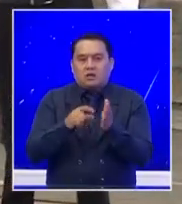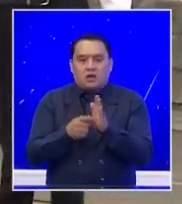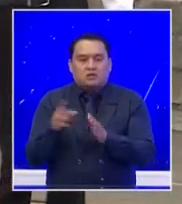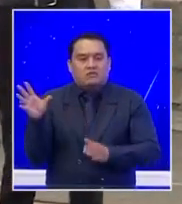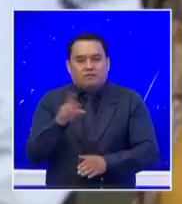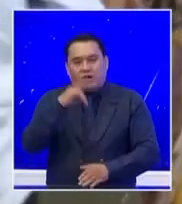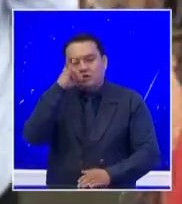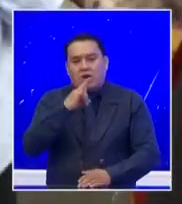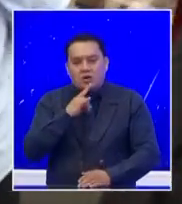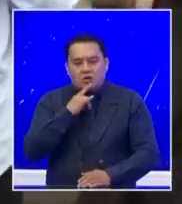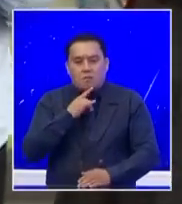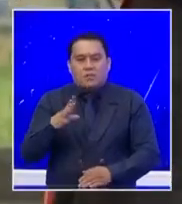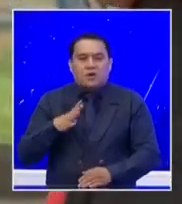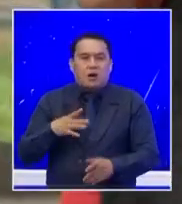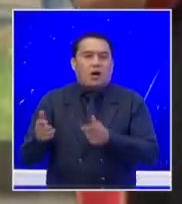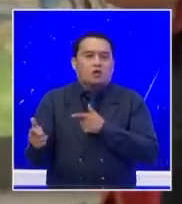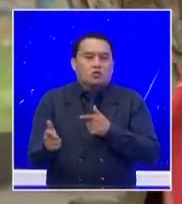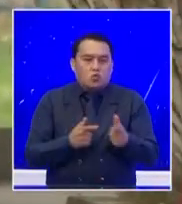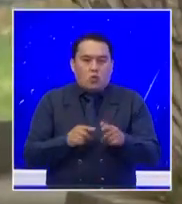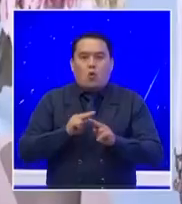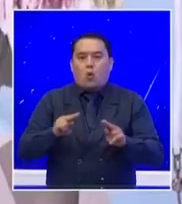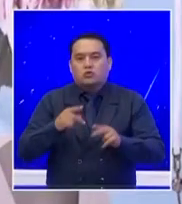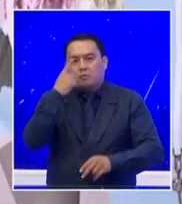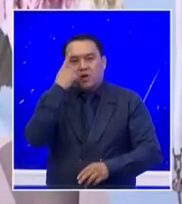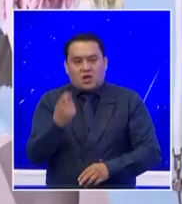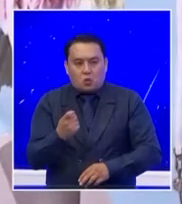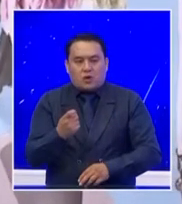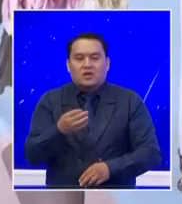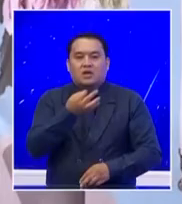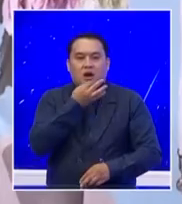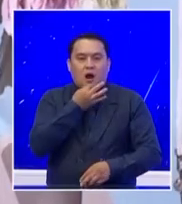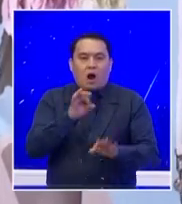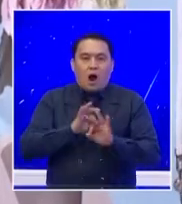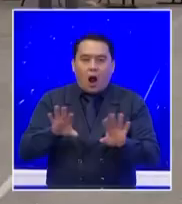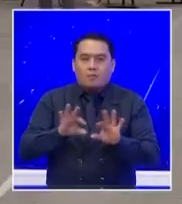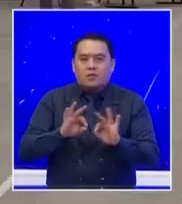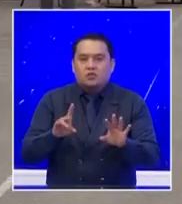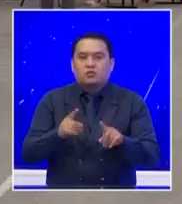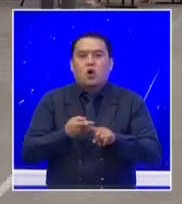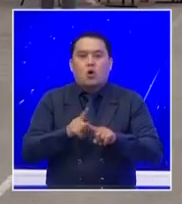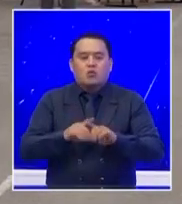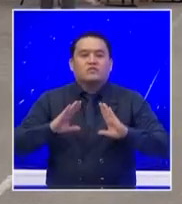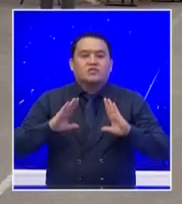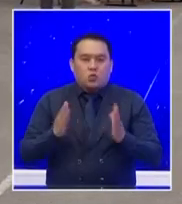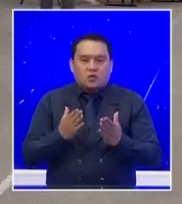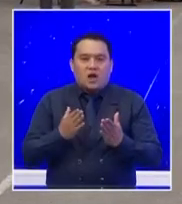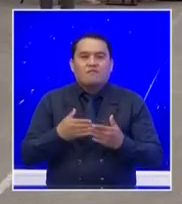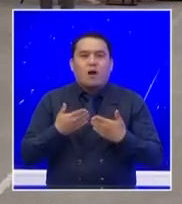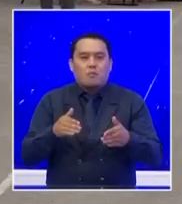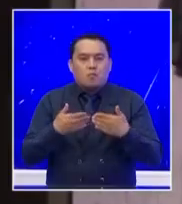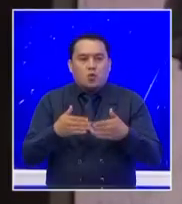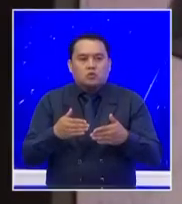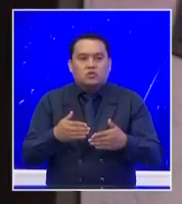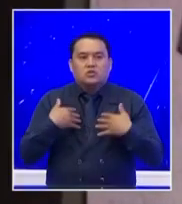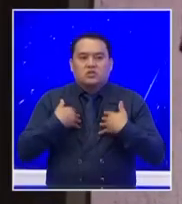всей страны. К этому они были готовы. Учителя предупредили ребят заранее, объяснили, что такова ситуация. Потому выпускники даже